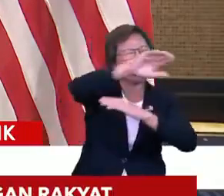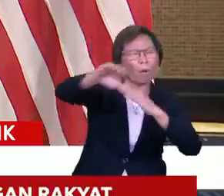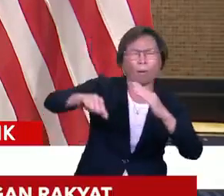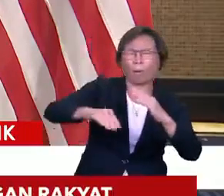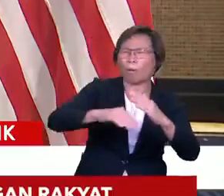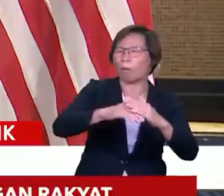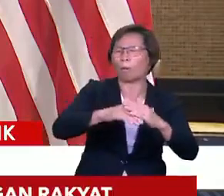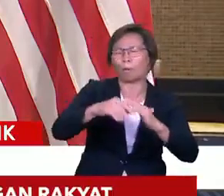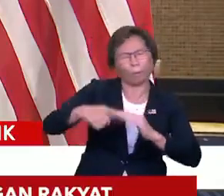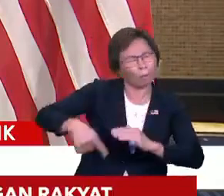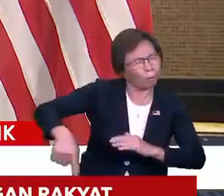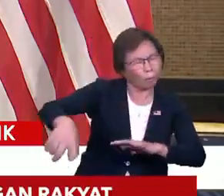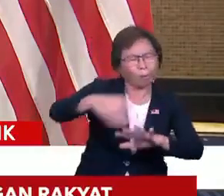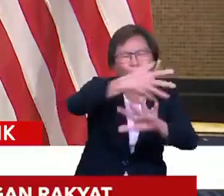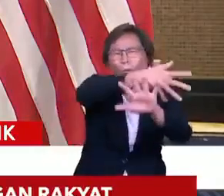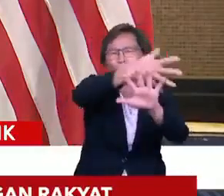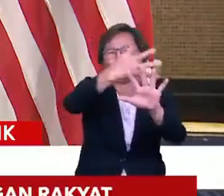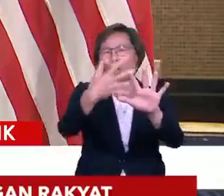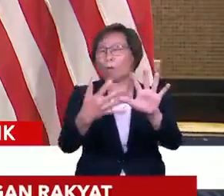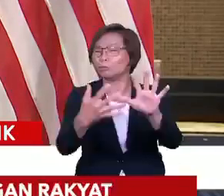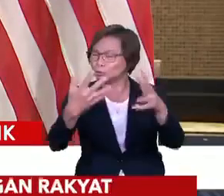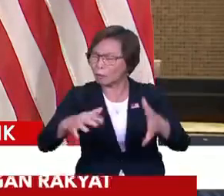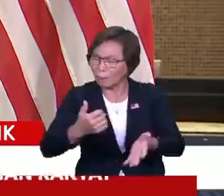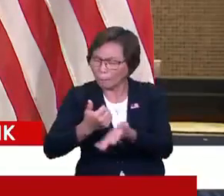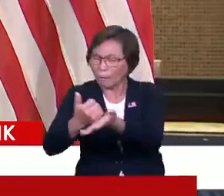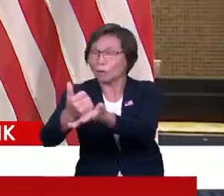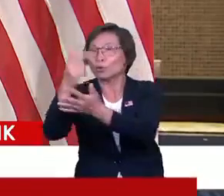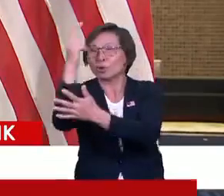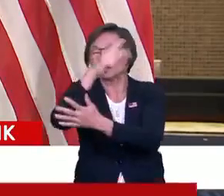mechs yang telah membantu